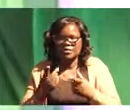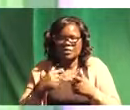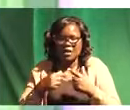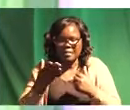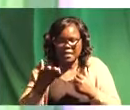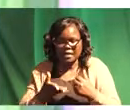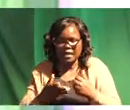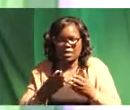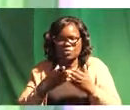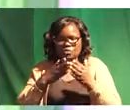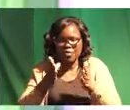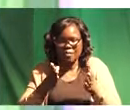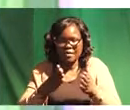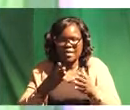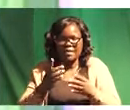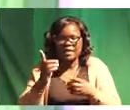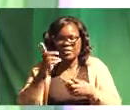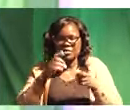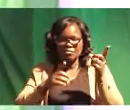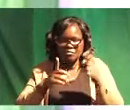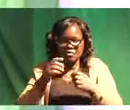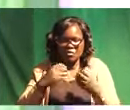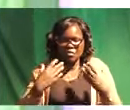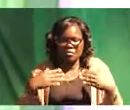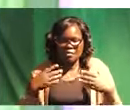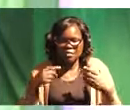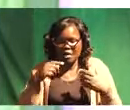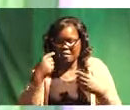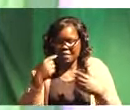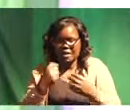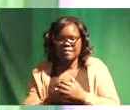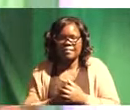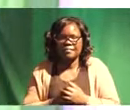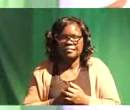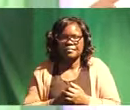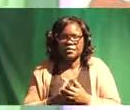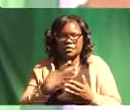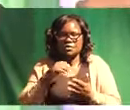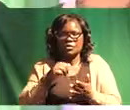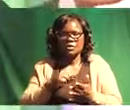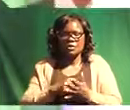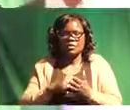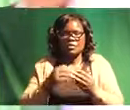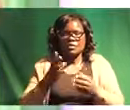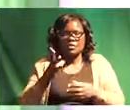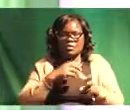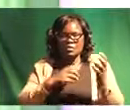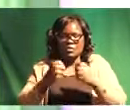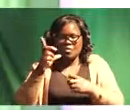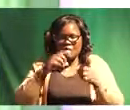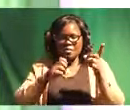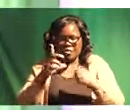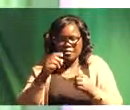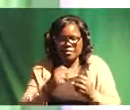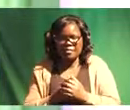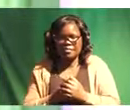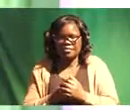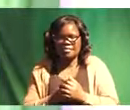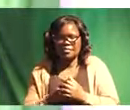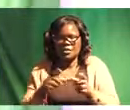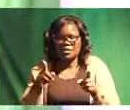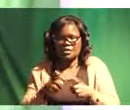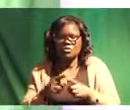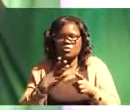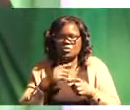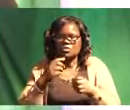hapa kufungua hiyo dairy ya watu wa Nyambene ili tukusanye maziwa yenu. Mimi vile vile